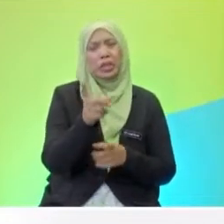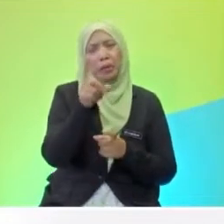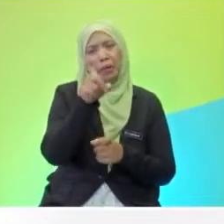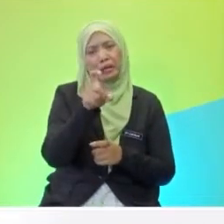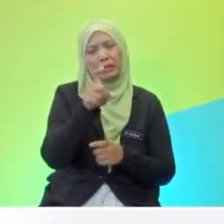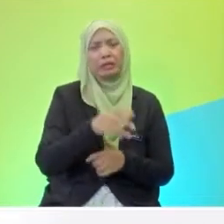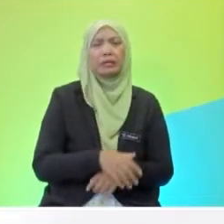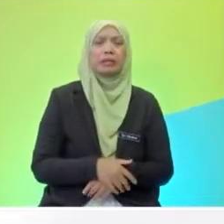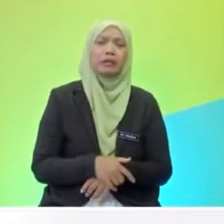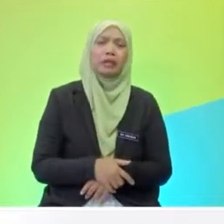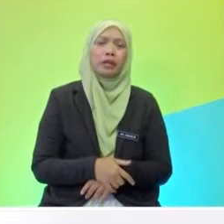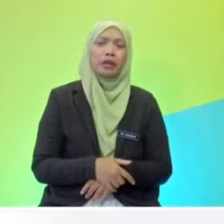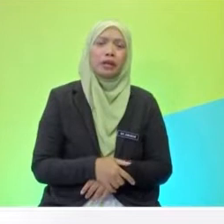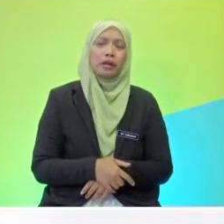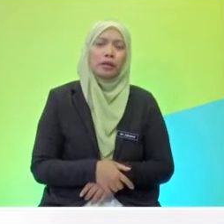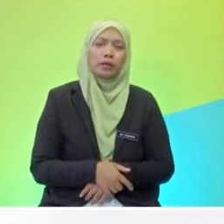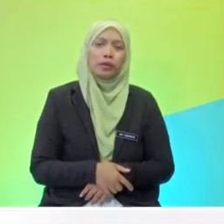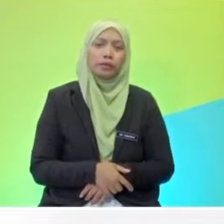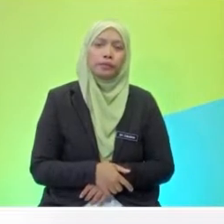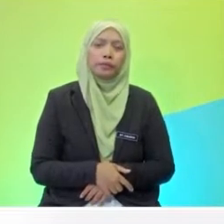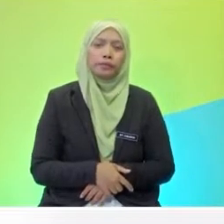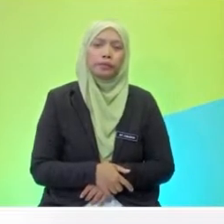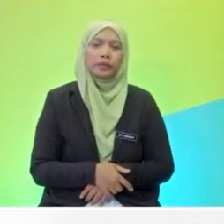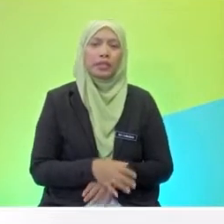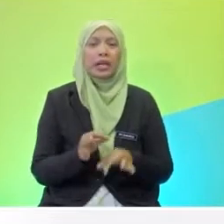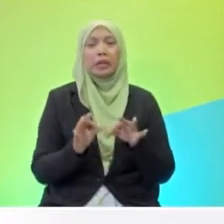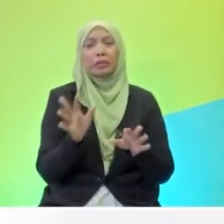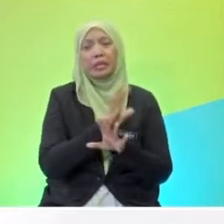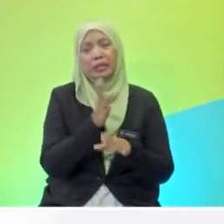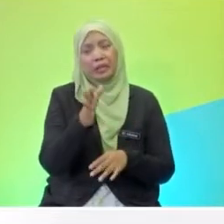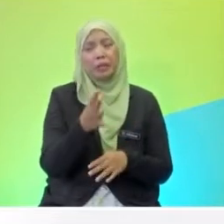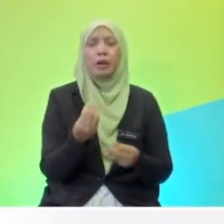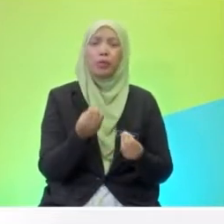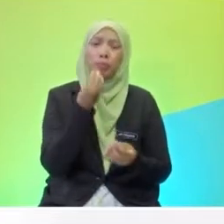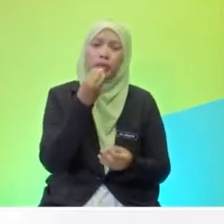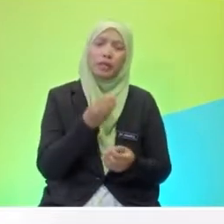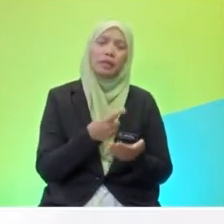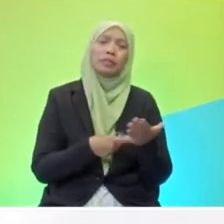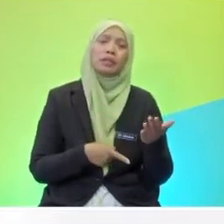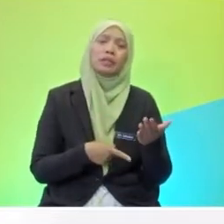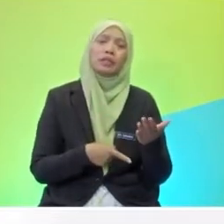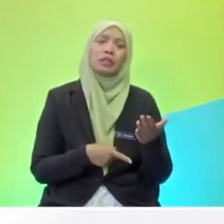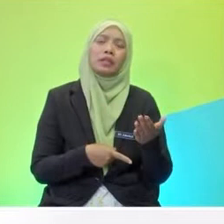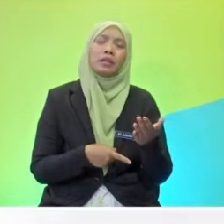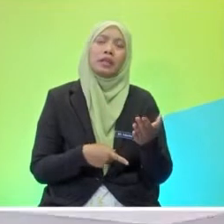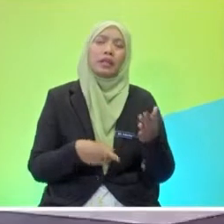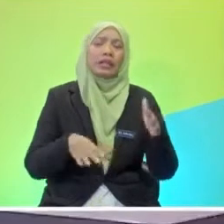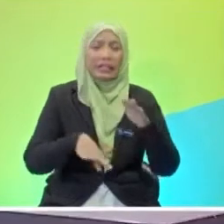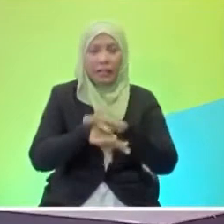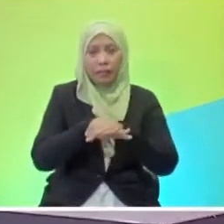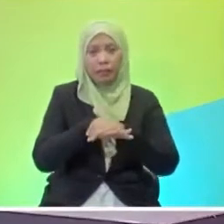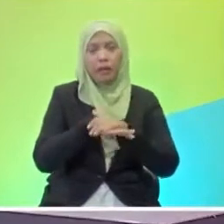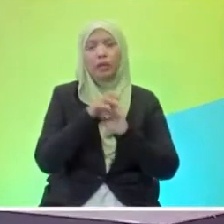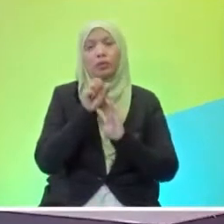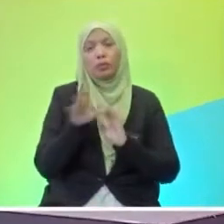ikan pun tak ada kita nak makan apa Oke tapak pelupusan tak dapat menampung sisa pejal tuh yang kita